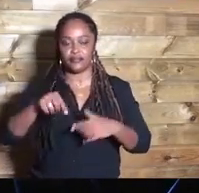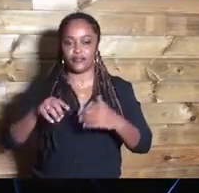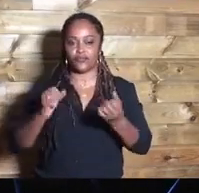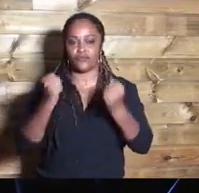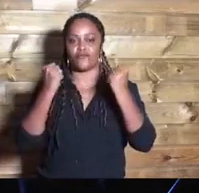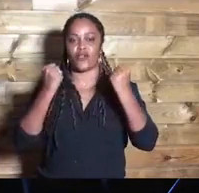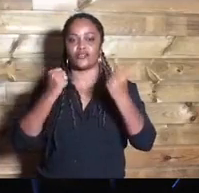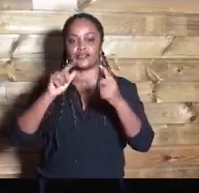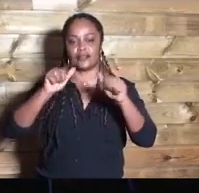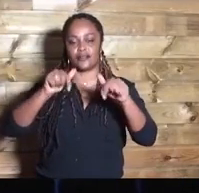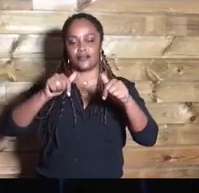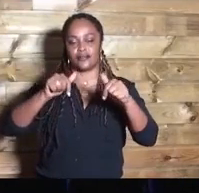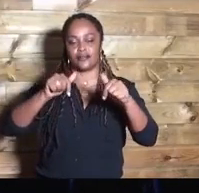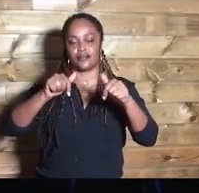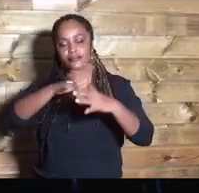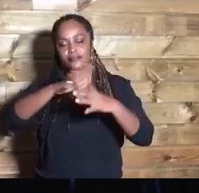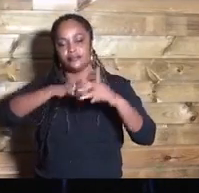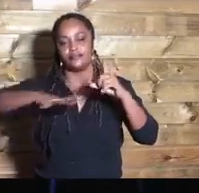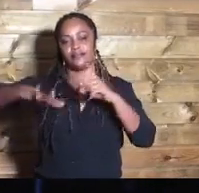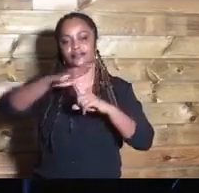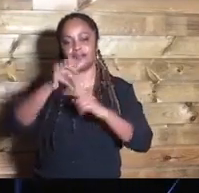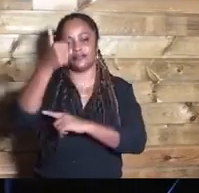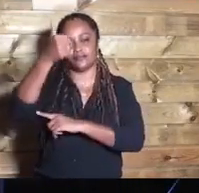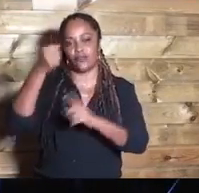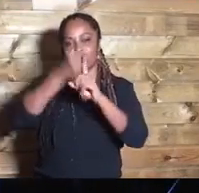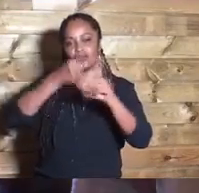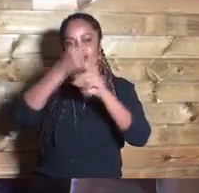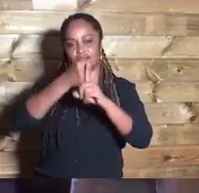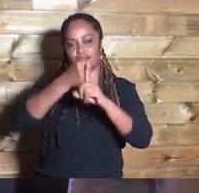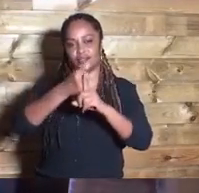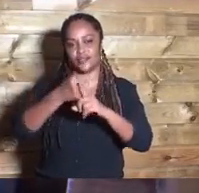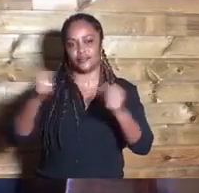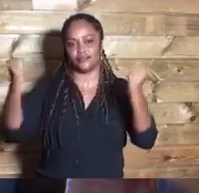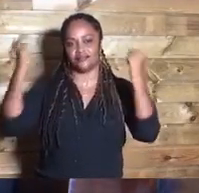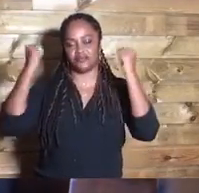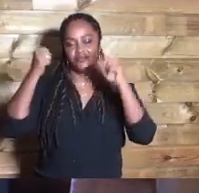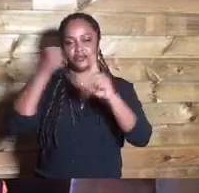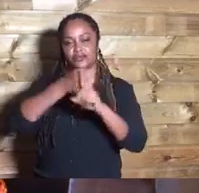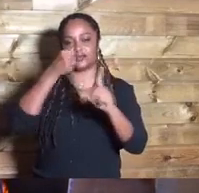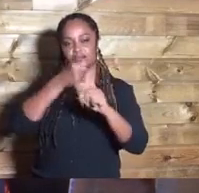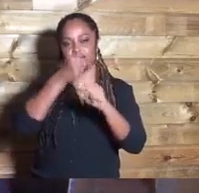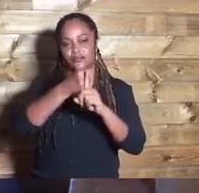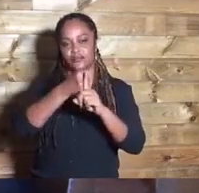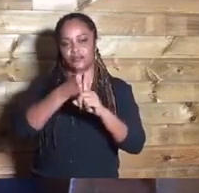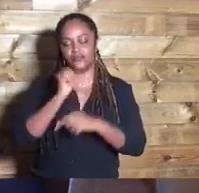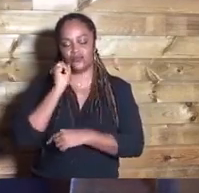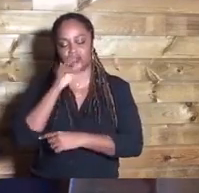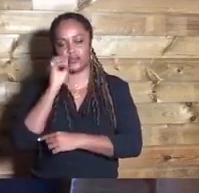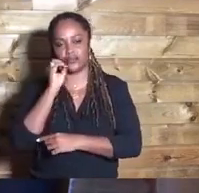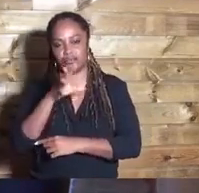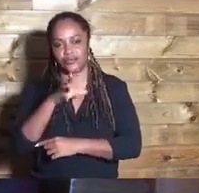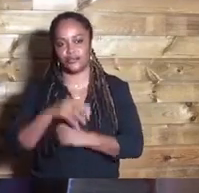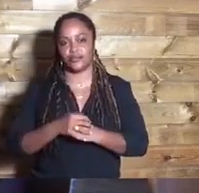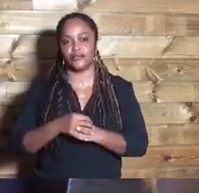force en nous. À danser le combat pour nous résister. Mais jour en jour, l'ennemi